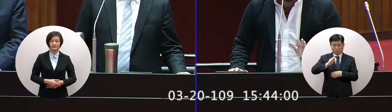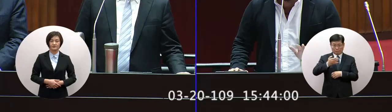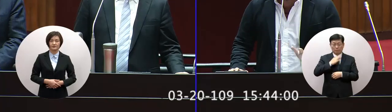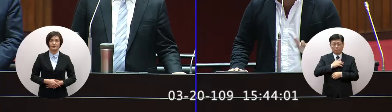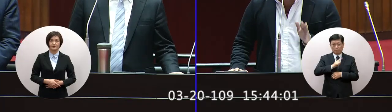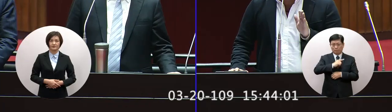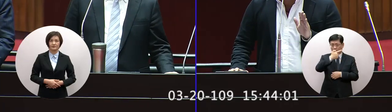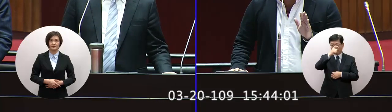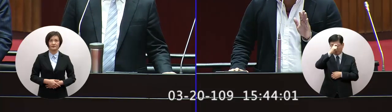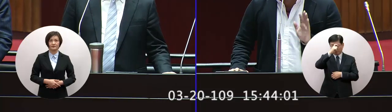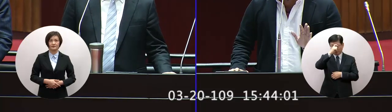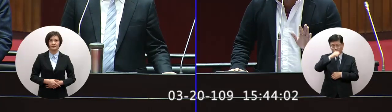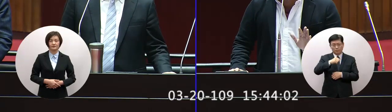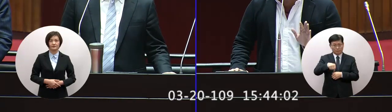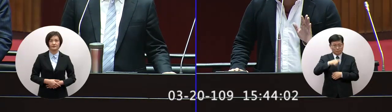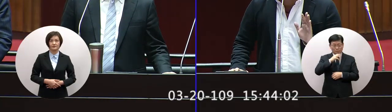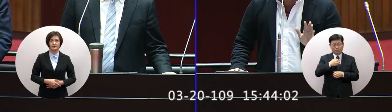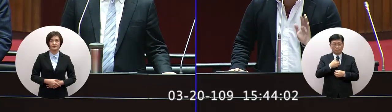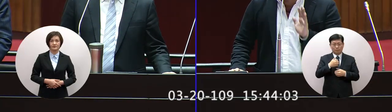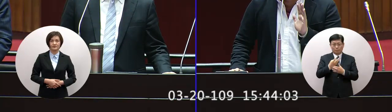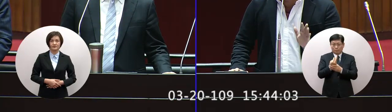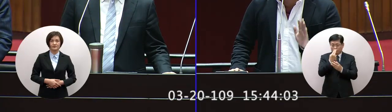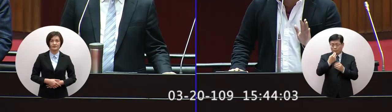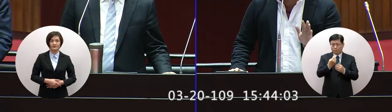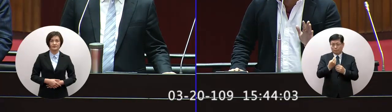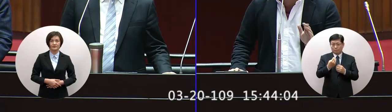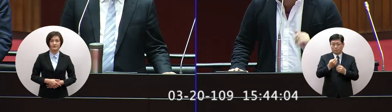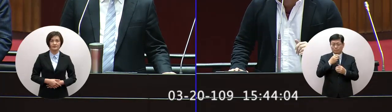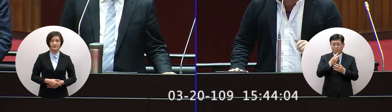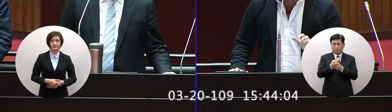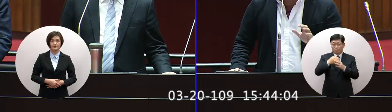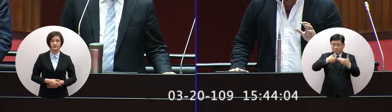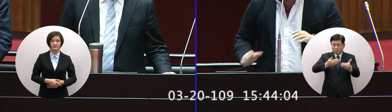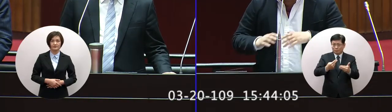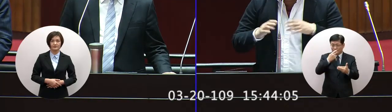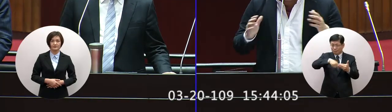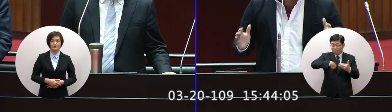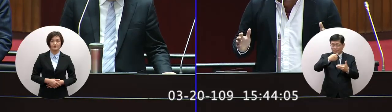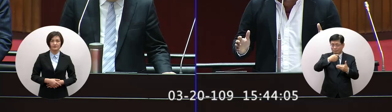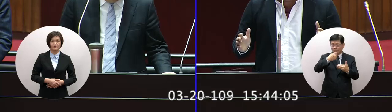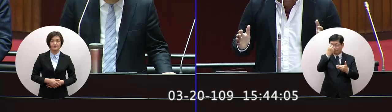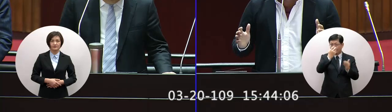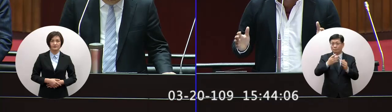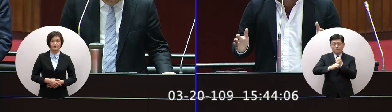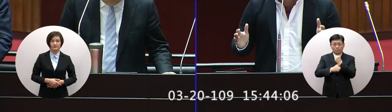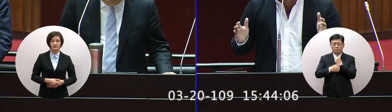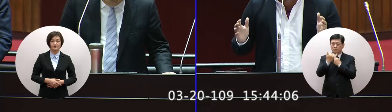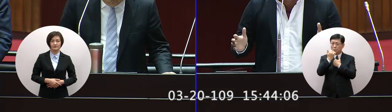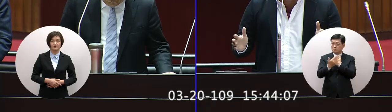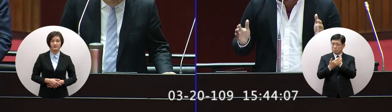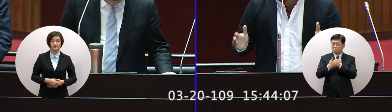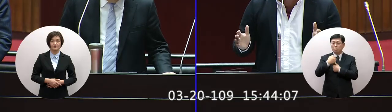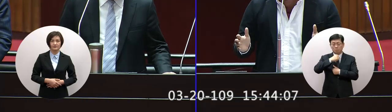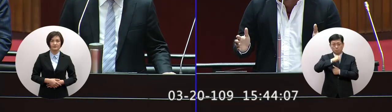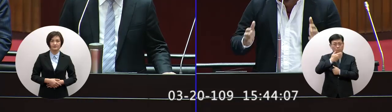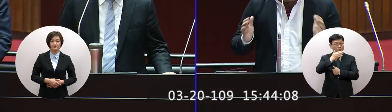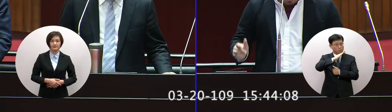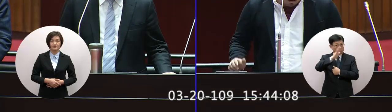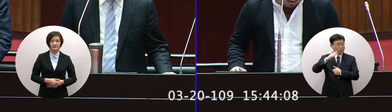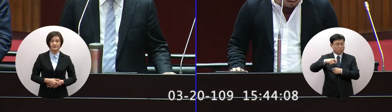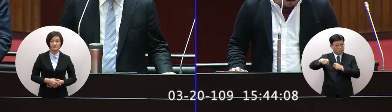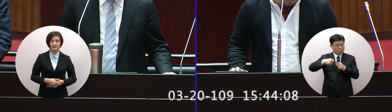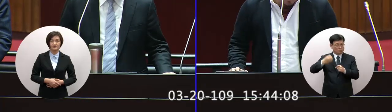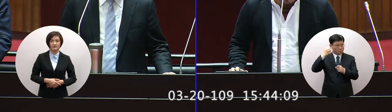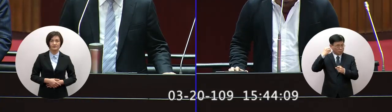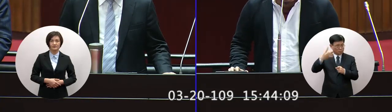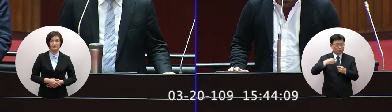是我们很期待在这个温管法的修，如果有机会再一次修订的话，它其实可以给予台湾的这个气候治理、气候政策一个